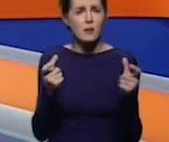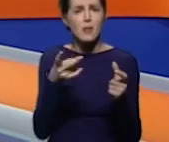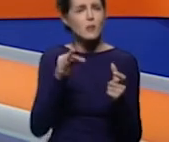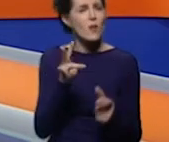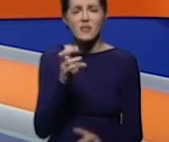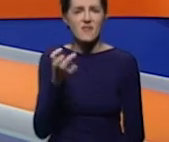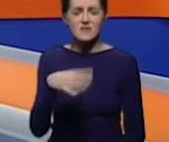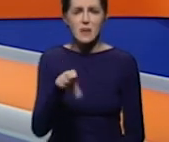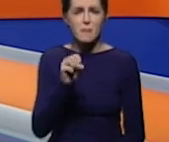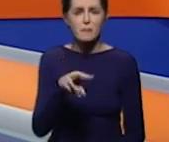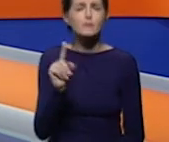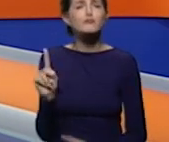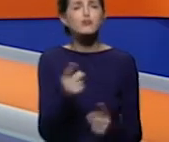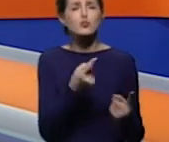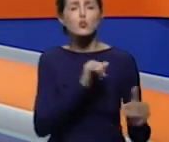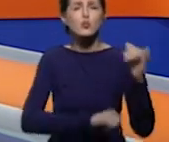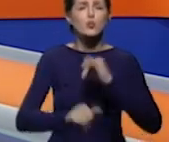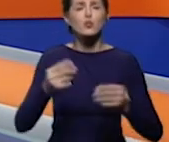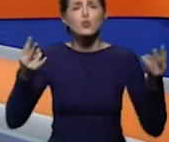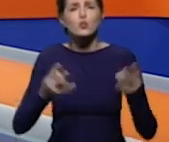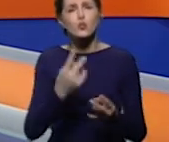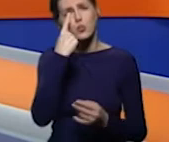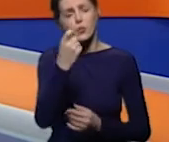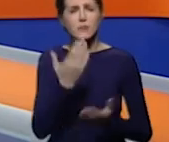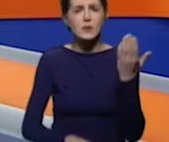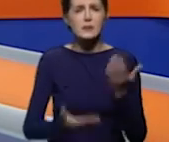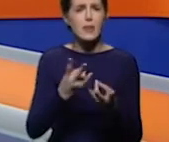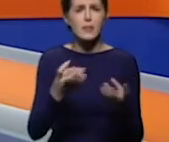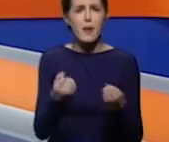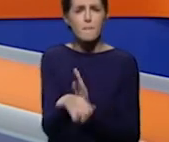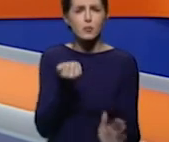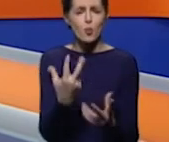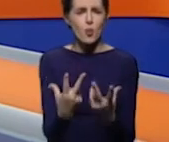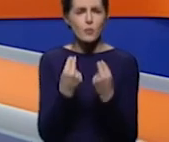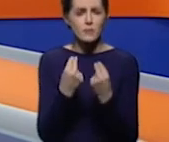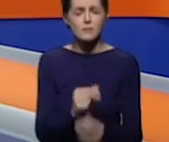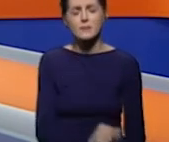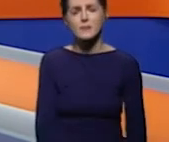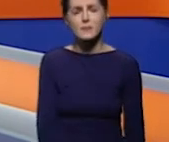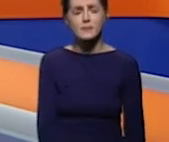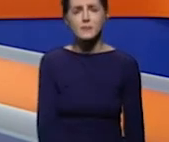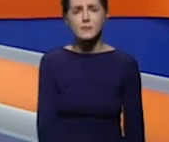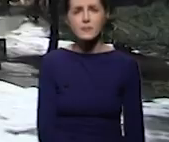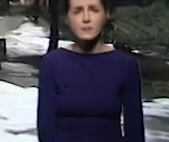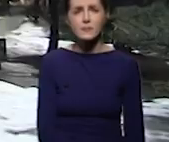чому і куди звертатися, якщо не отримали обіцяного, з'ясовували мої колеги.